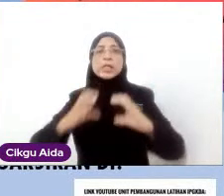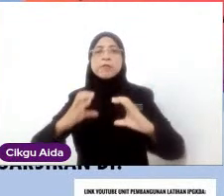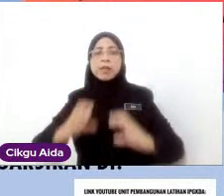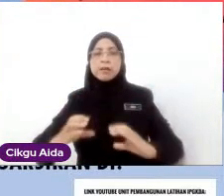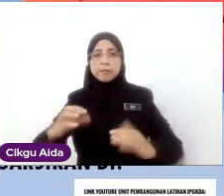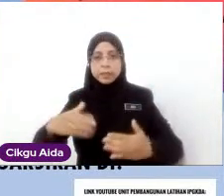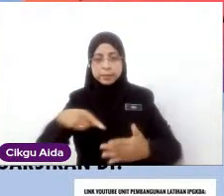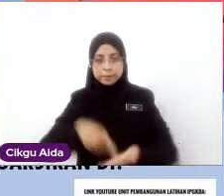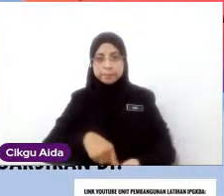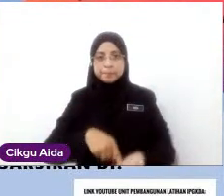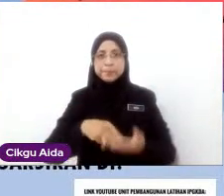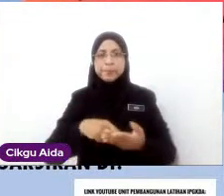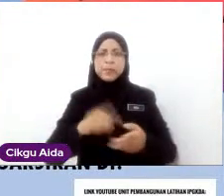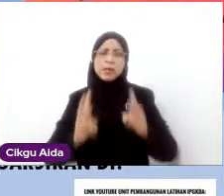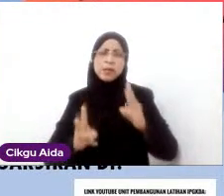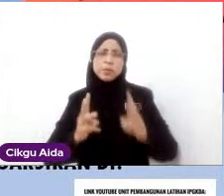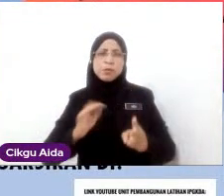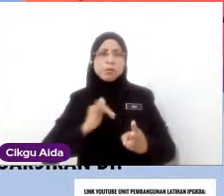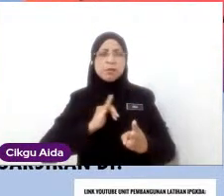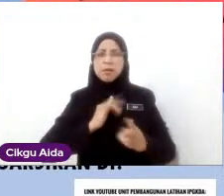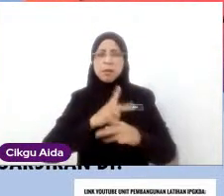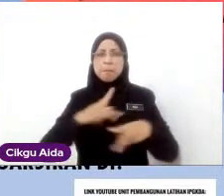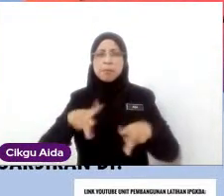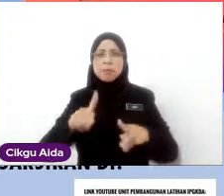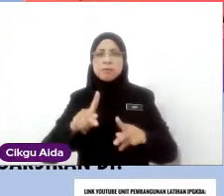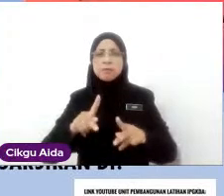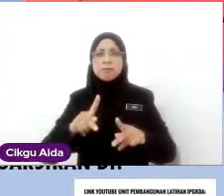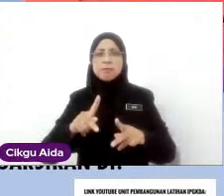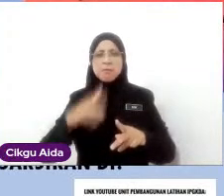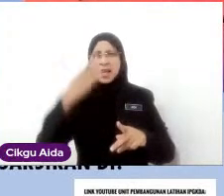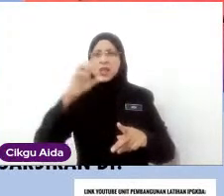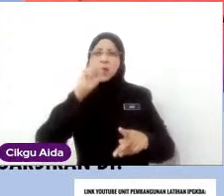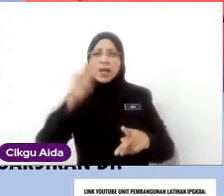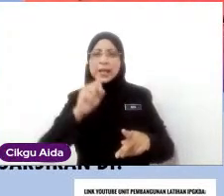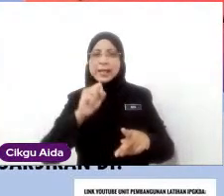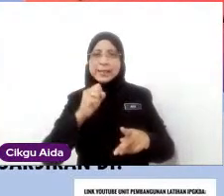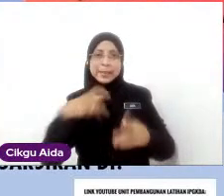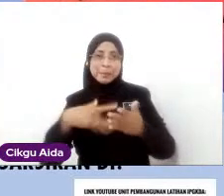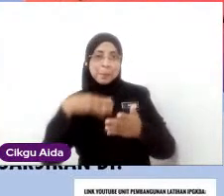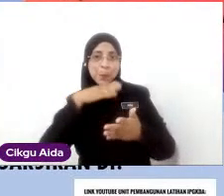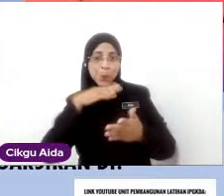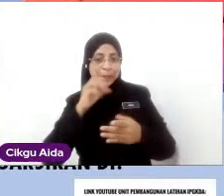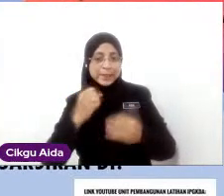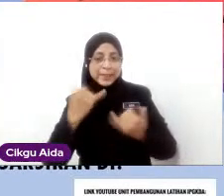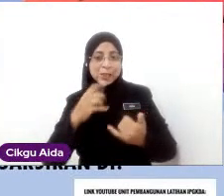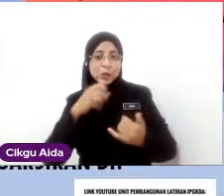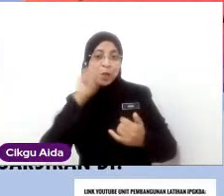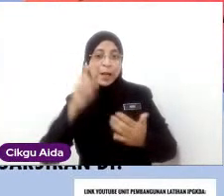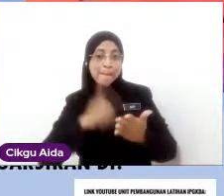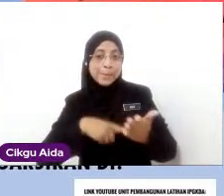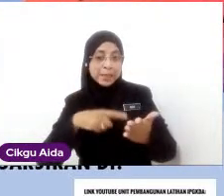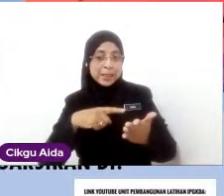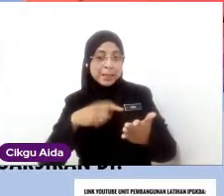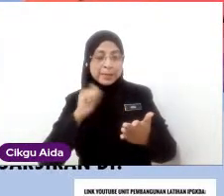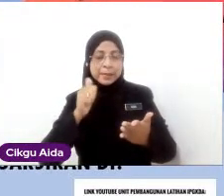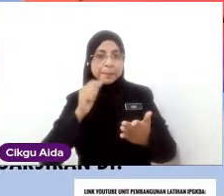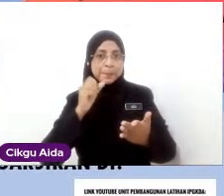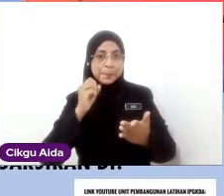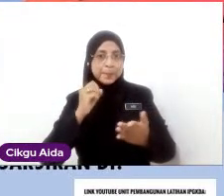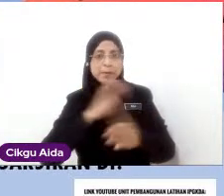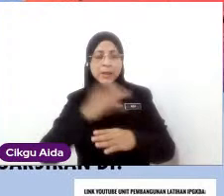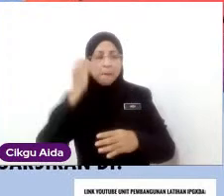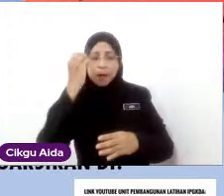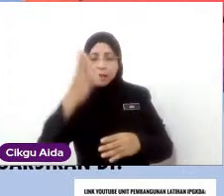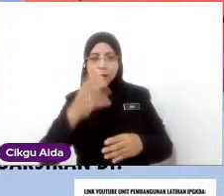Walaupun sebenarnya saya tak pernah bagi soalan bocor kat diorang. Kalau bagi saya cakap macam ni lah. Okey, esok nanti ujian minggu